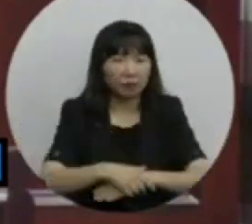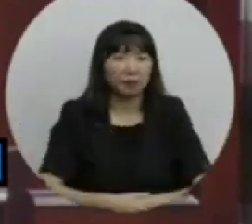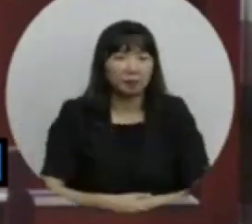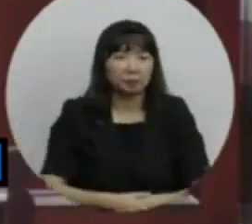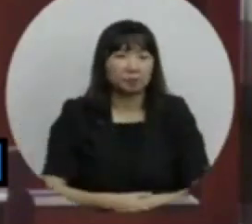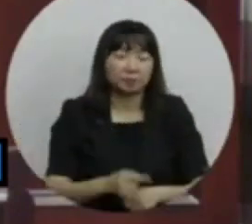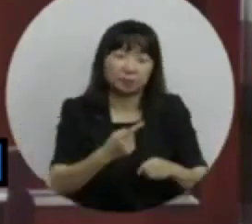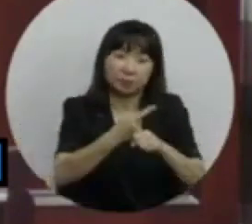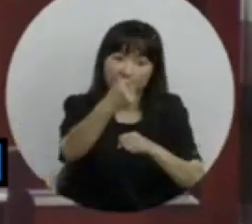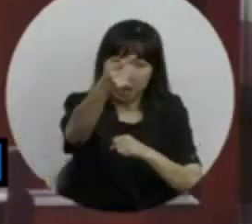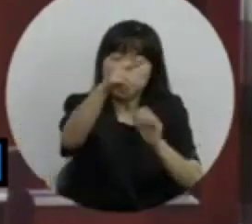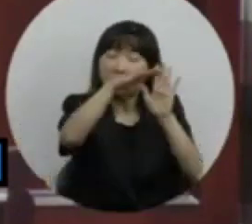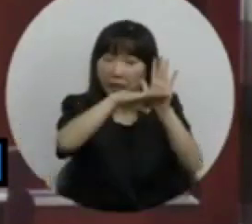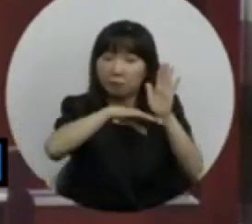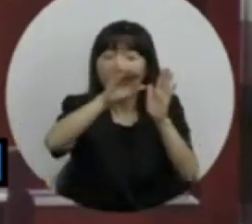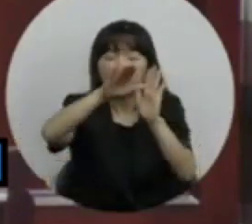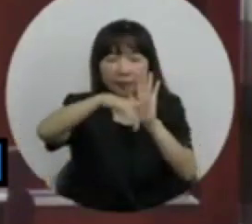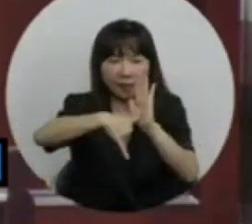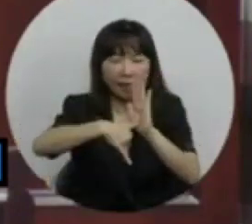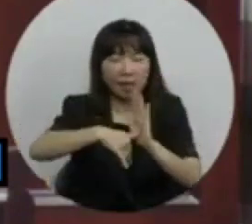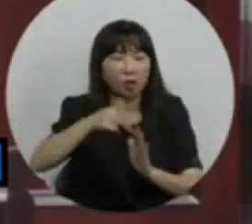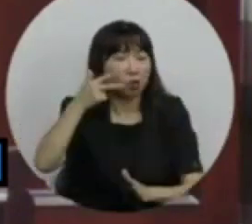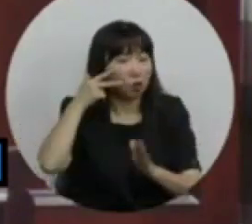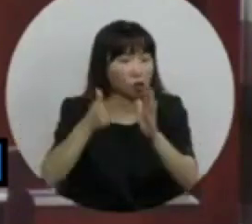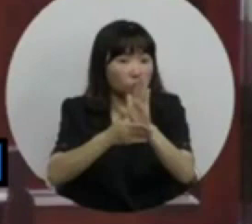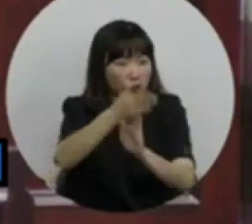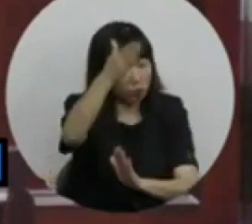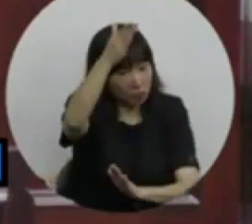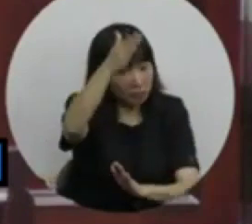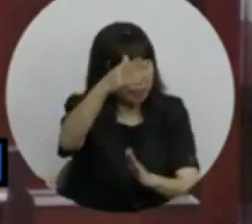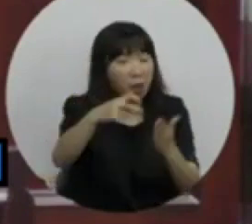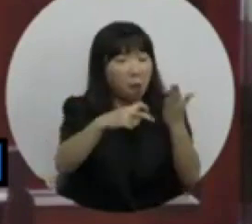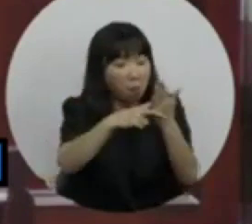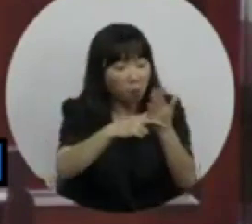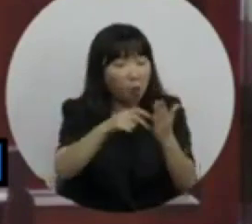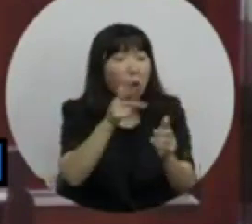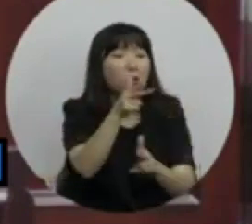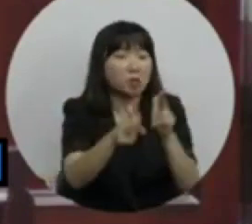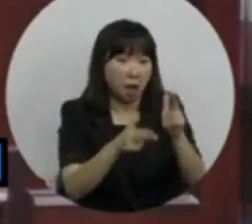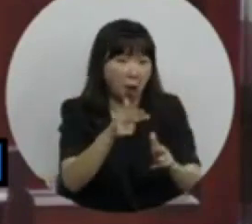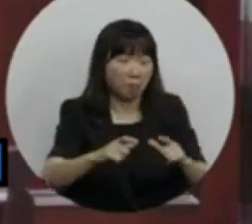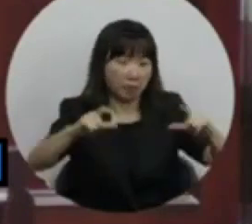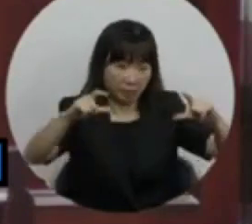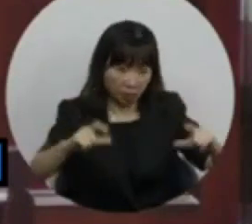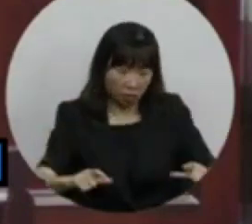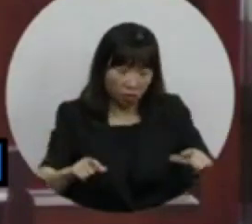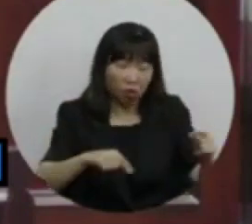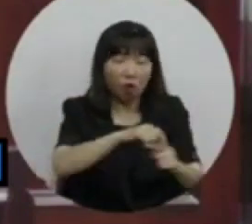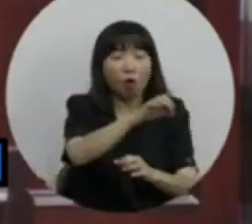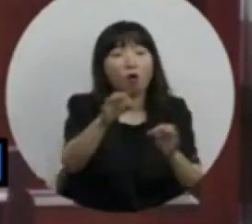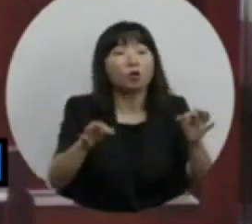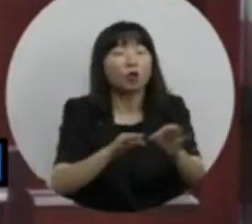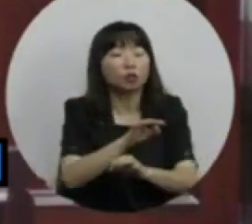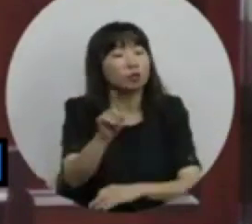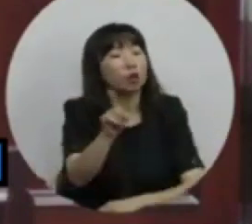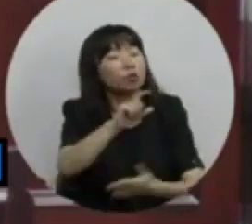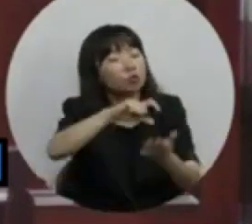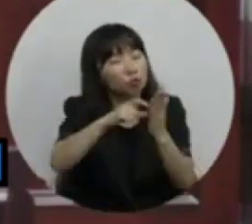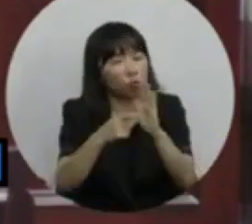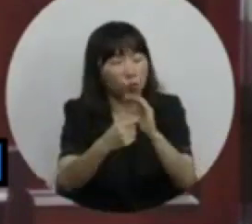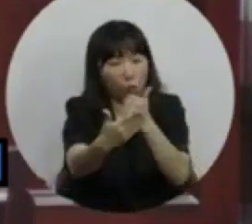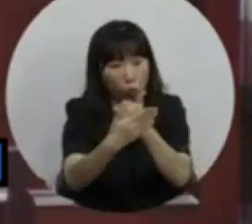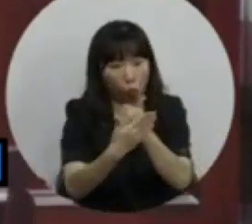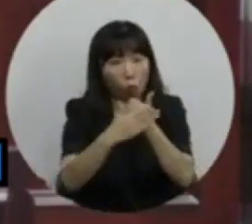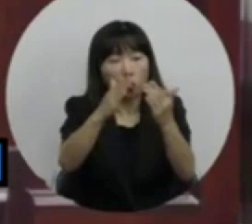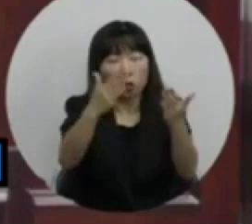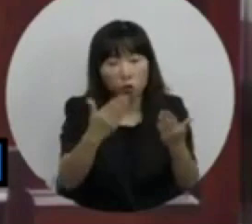내년 하반기쯤이면 우리 시의 바우처 사업이 지역 경제에 어느 정도의 도움이 되었는지